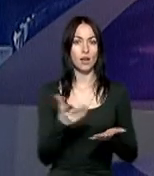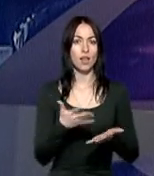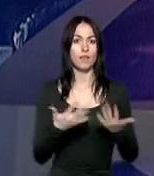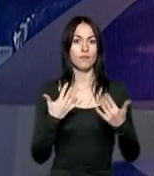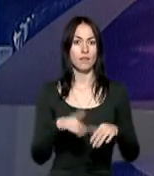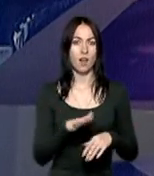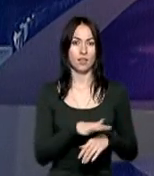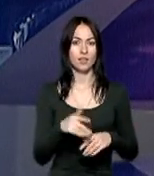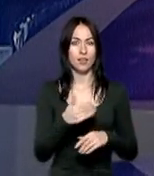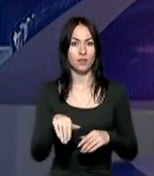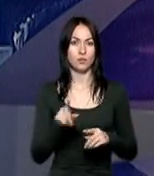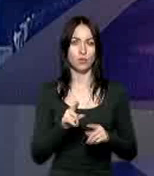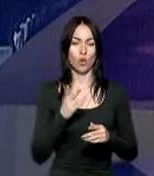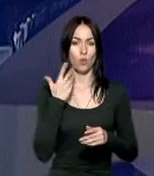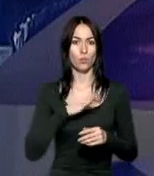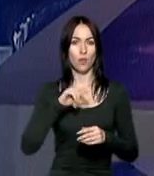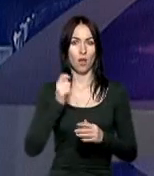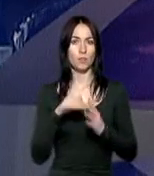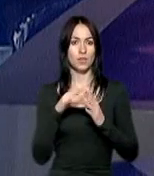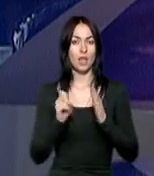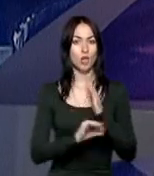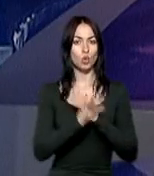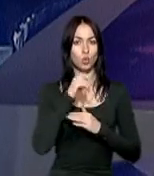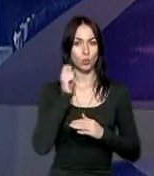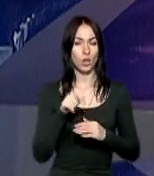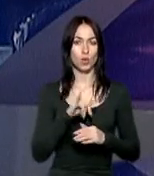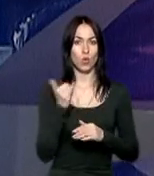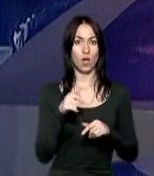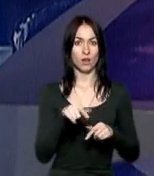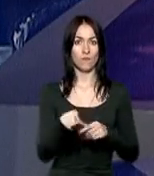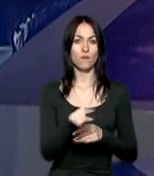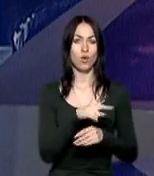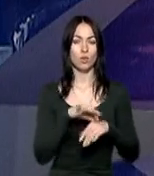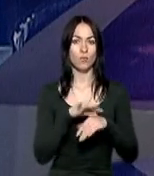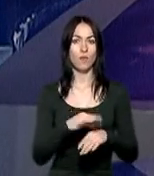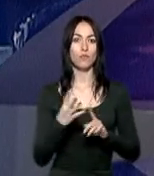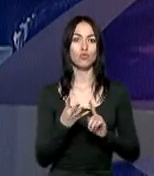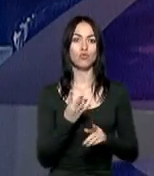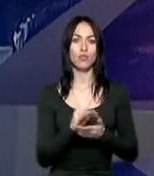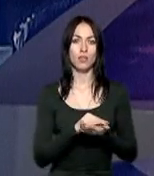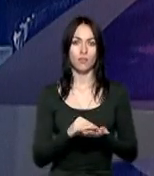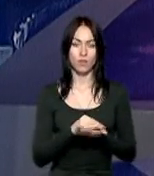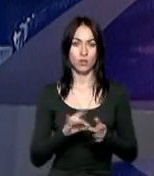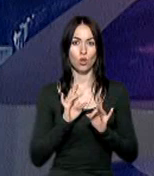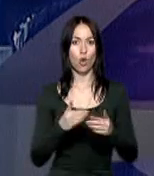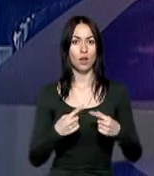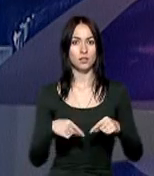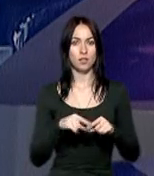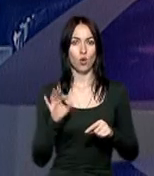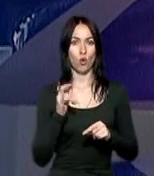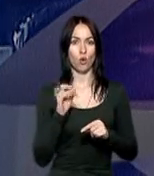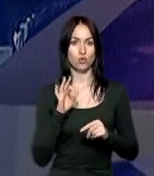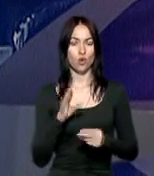під час бойових дій на сході України. У Харкові вони проходять вчетверте, розповідає організатор Олександр Гончаров.